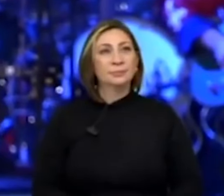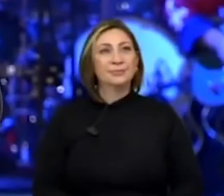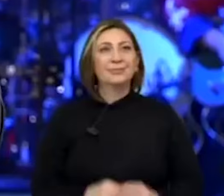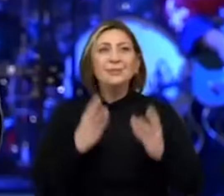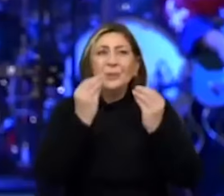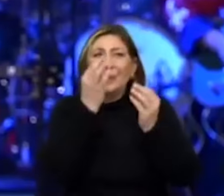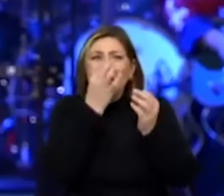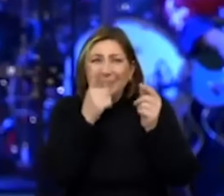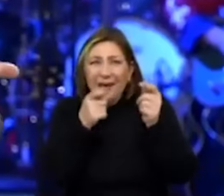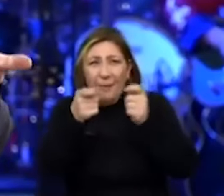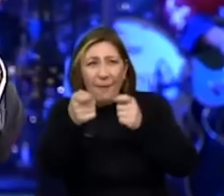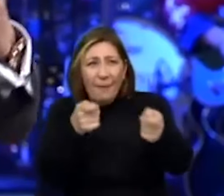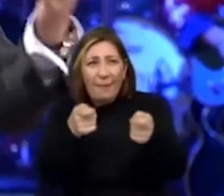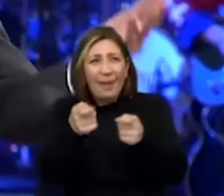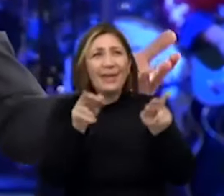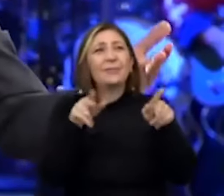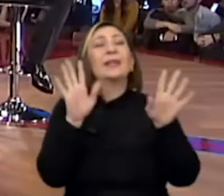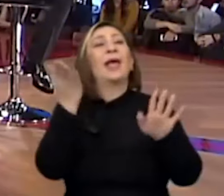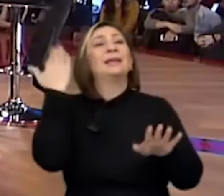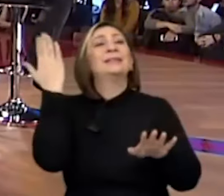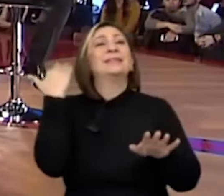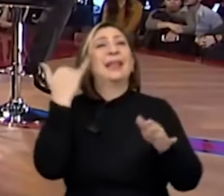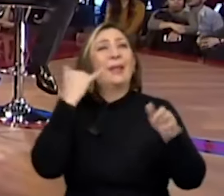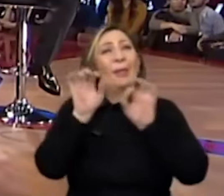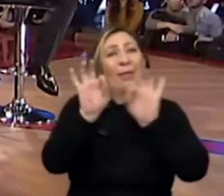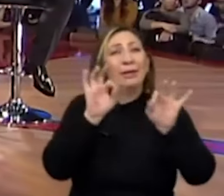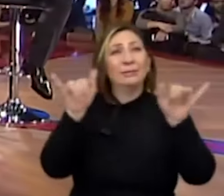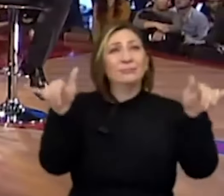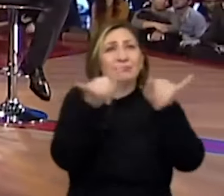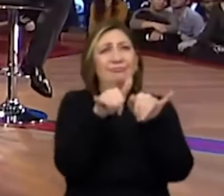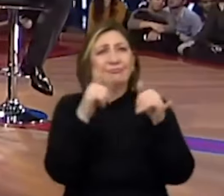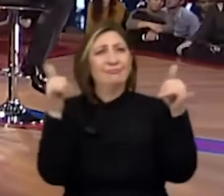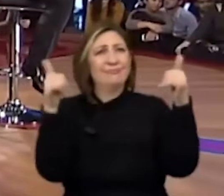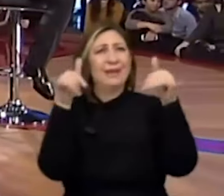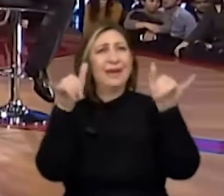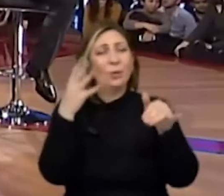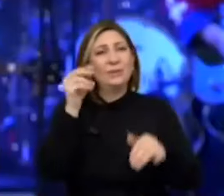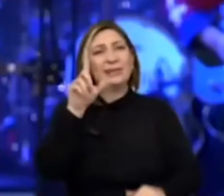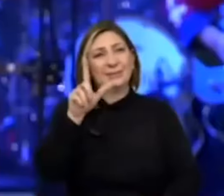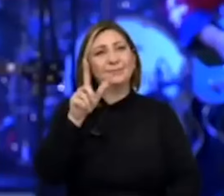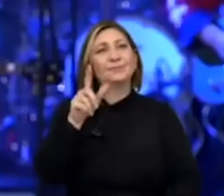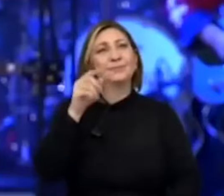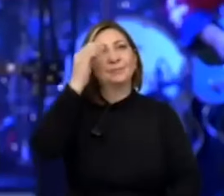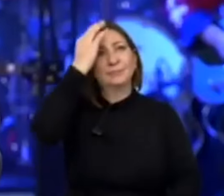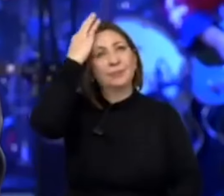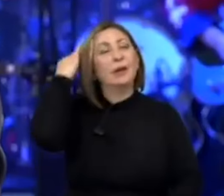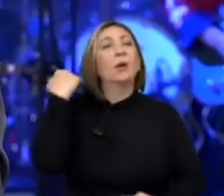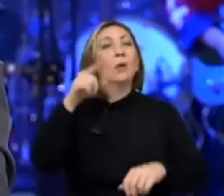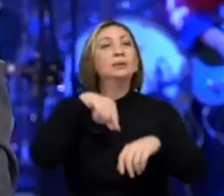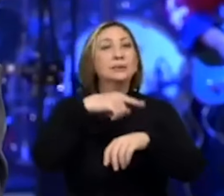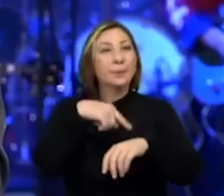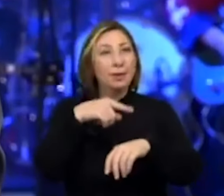Ya çok basit. Bir şeyi sokup bir şeyi takmak gibi değil. O eskiden de santral. Şimdi ikisini birlikte verebilmeleri lazım. Peki. O